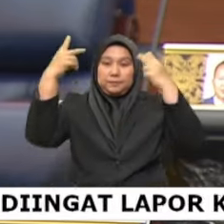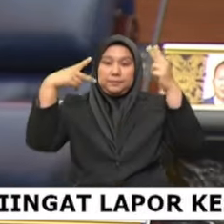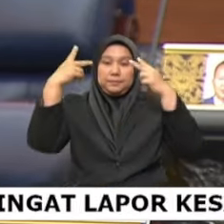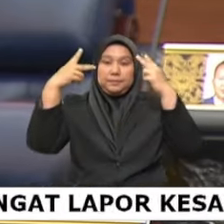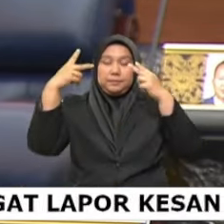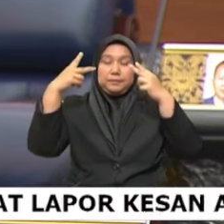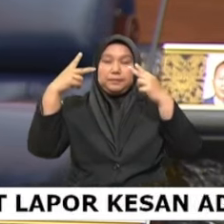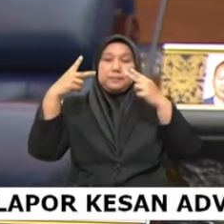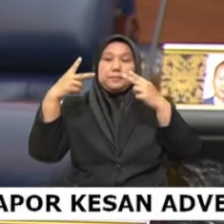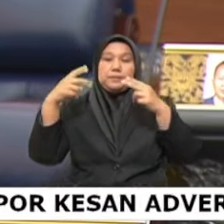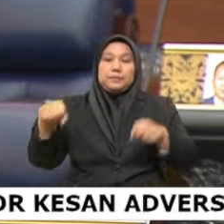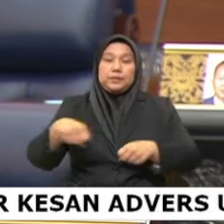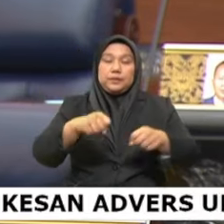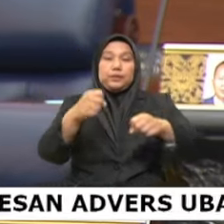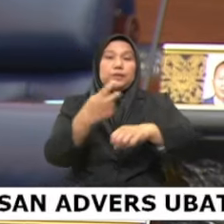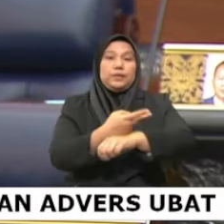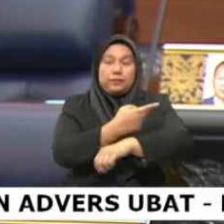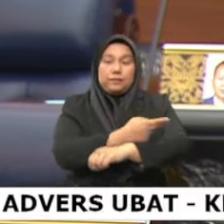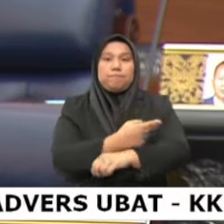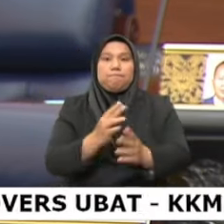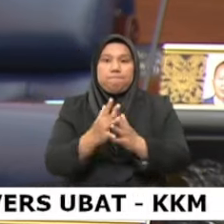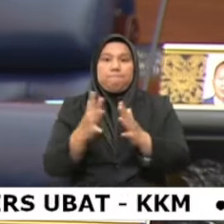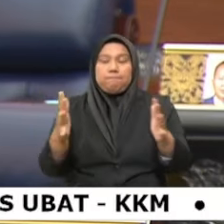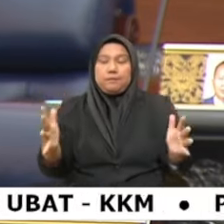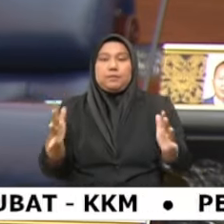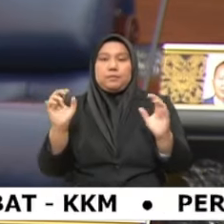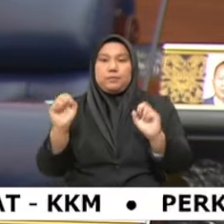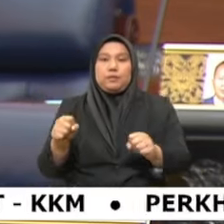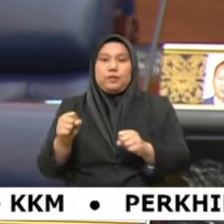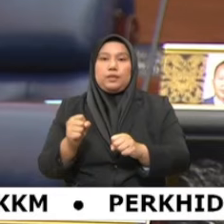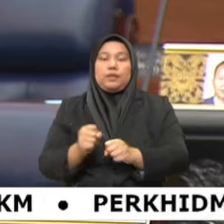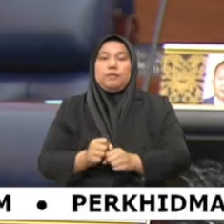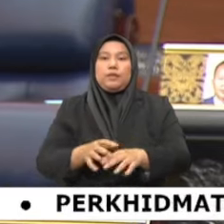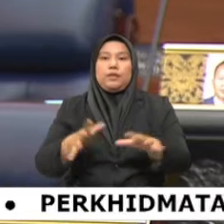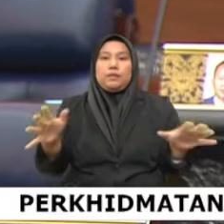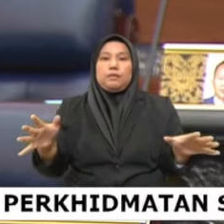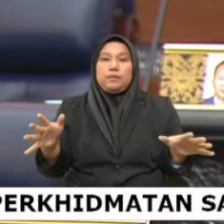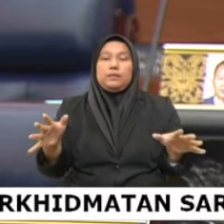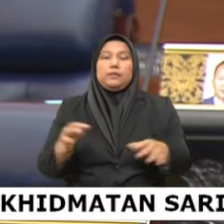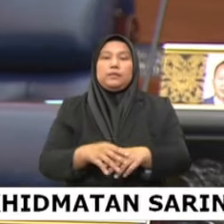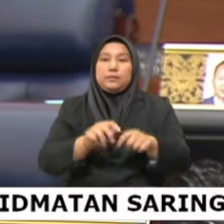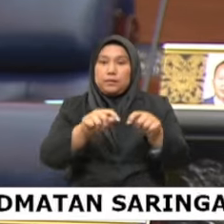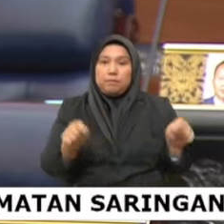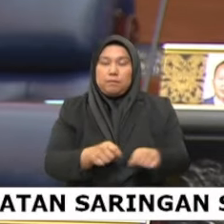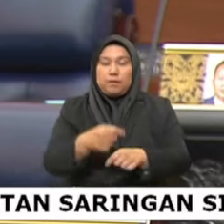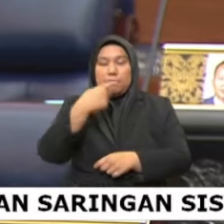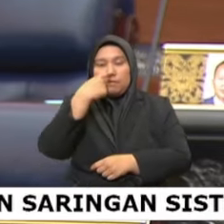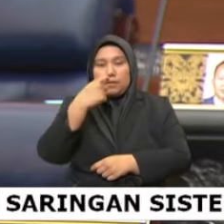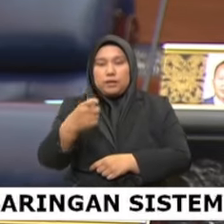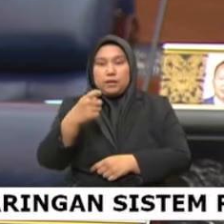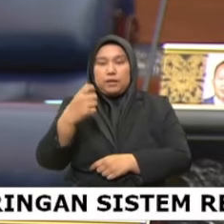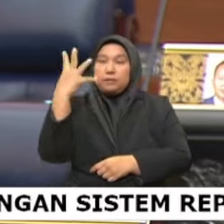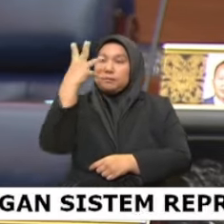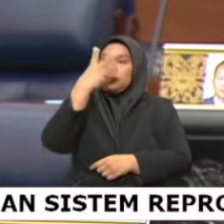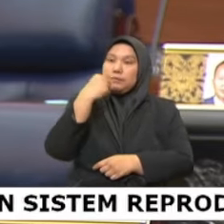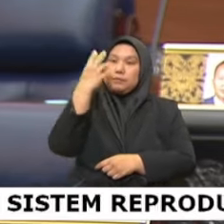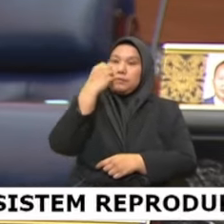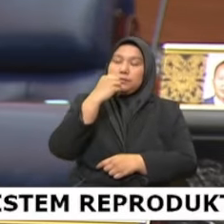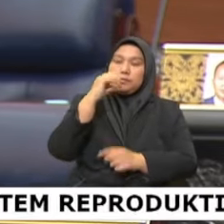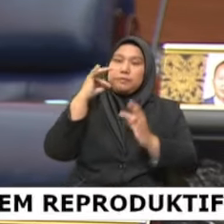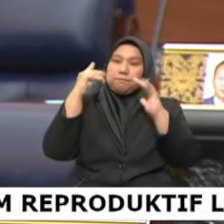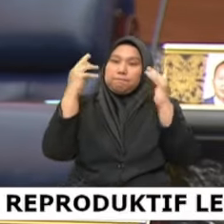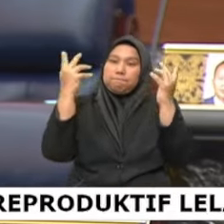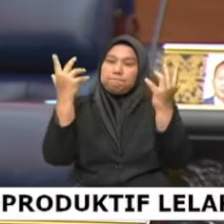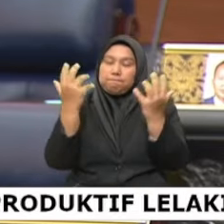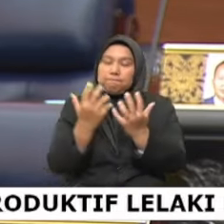potensi yang besar untuk berkembang. Tempat-tempat yang menarik seperti Pos Kuala Mu dengan keindahan alam semula jadi yang